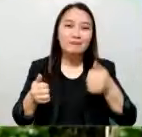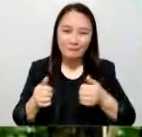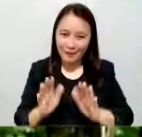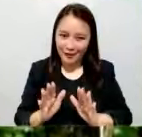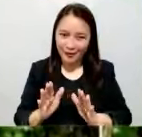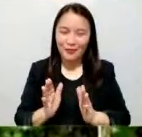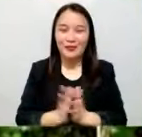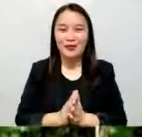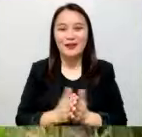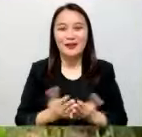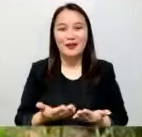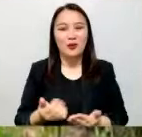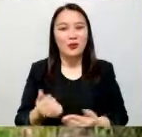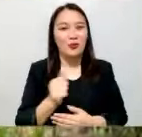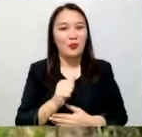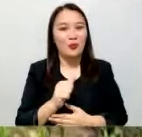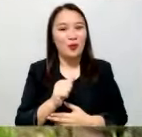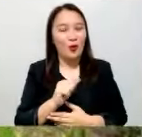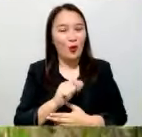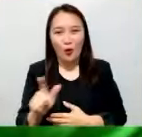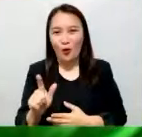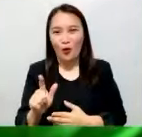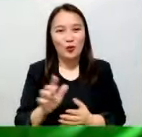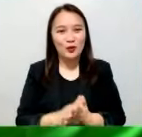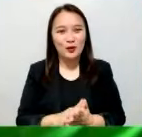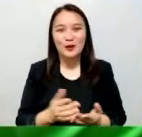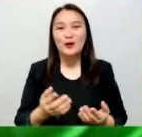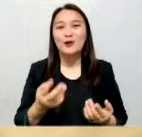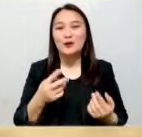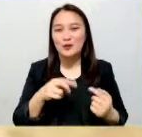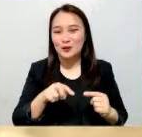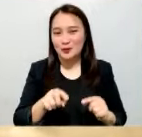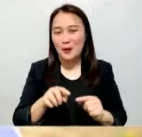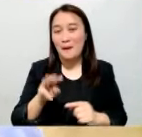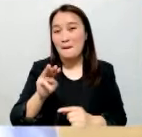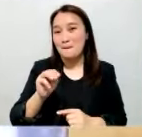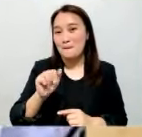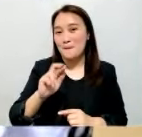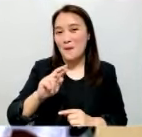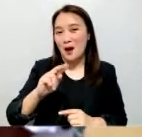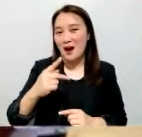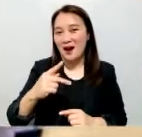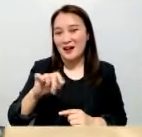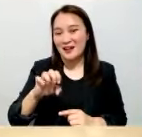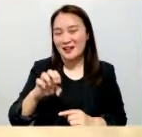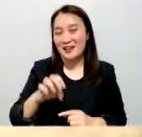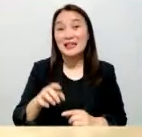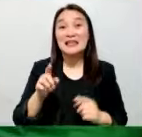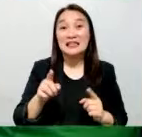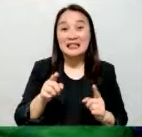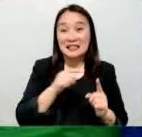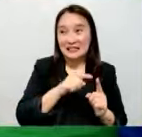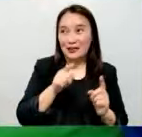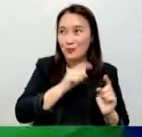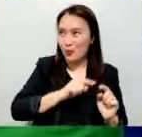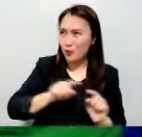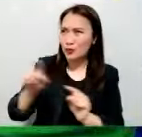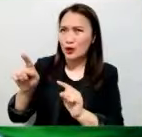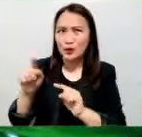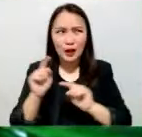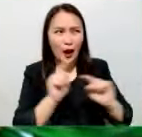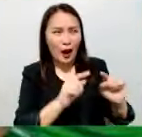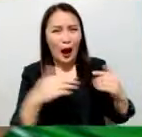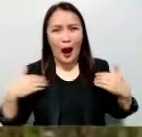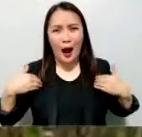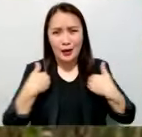umaraw, walang makakapigil sa paghataw. Siya si Marky, ang super comadrona. Mapatao man o hayop,